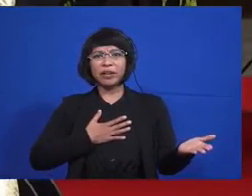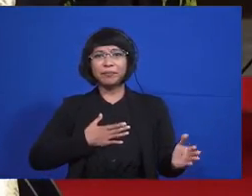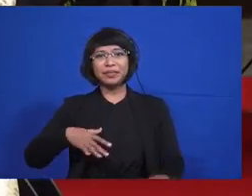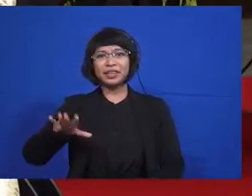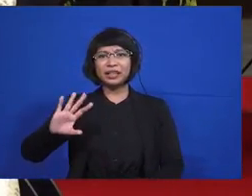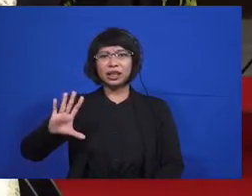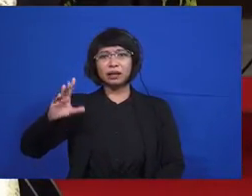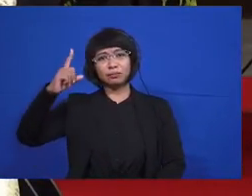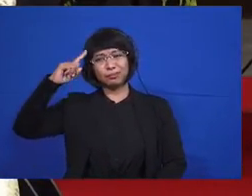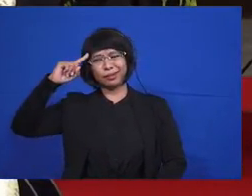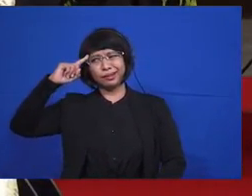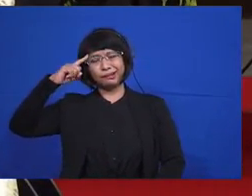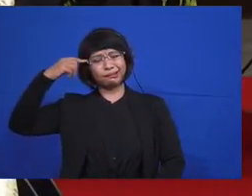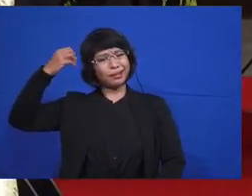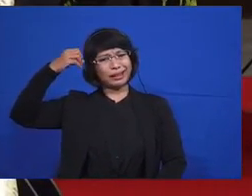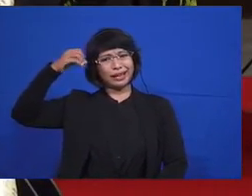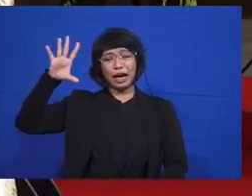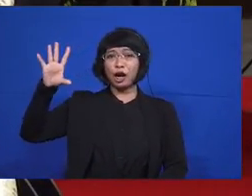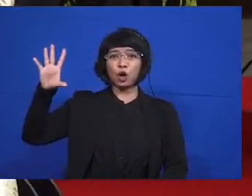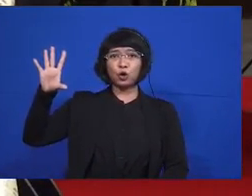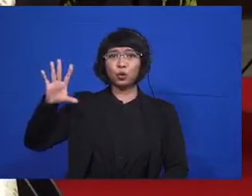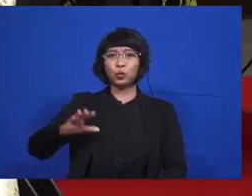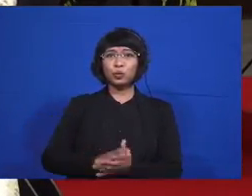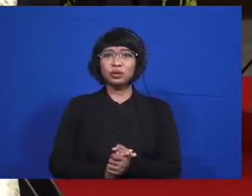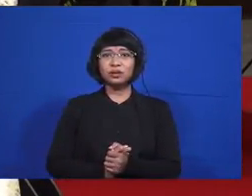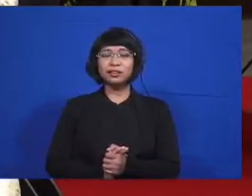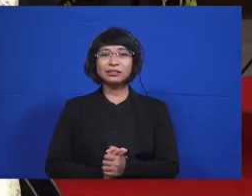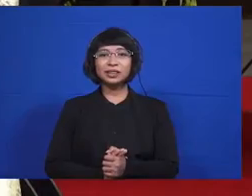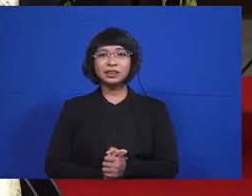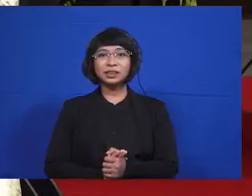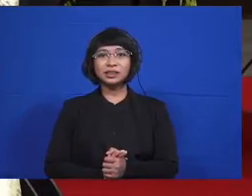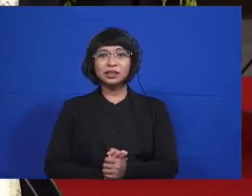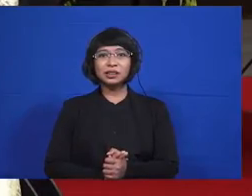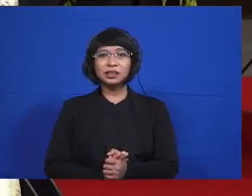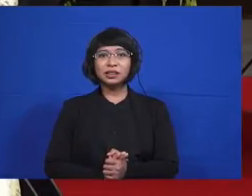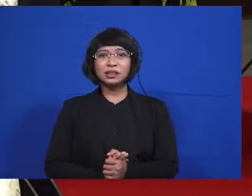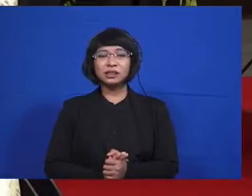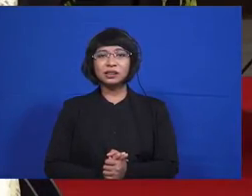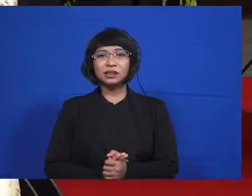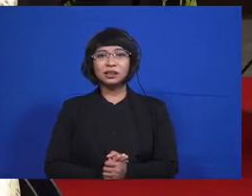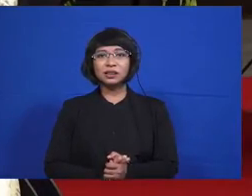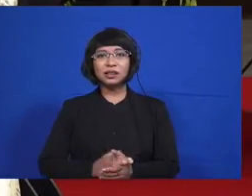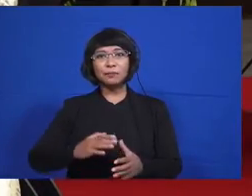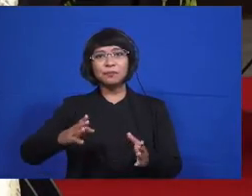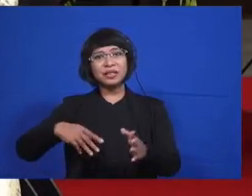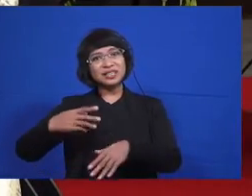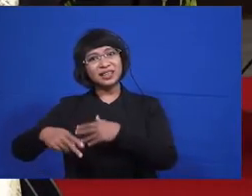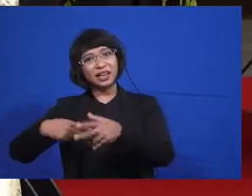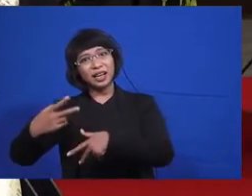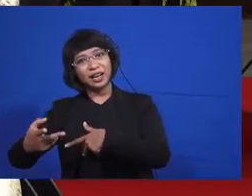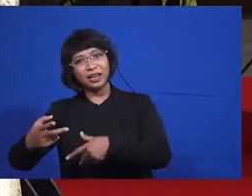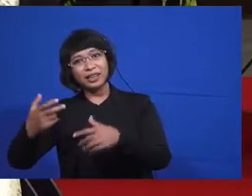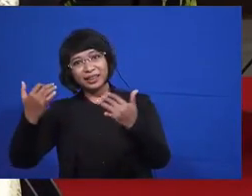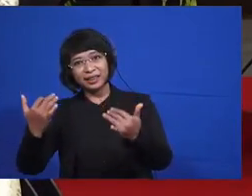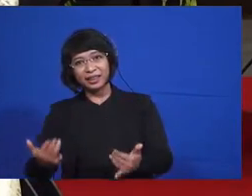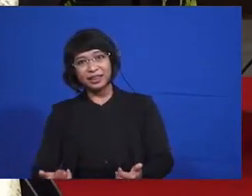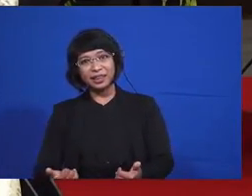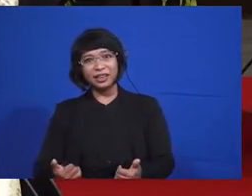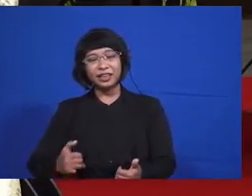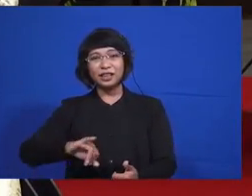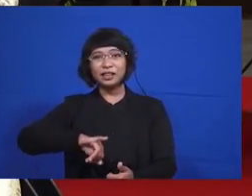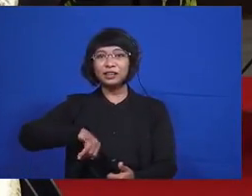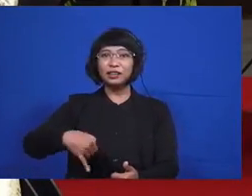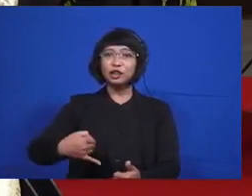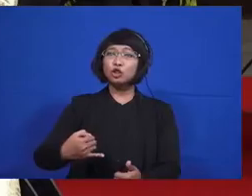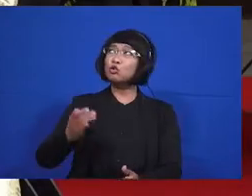dengan apa yang saya alami, berbagai kejutan-kejutan. Tapi kok yang selalu menjadi pertanyaan, Tuhan